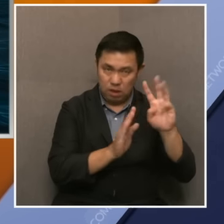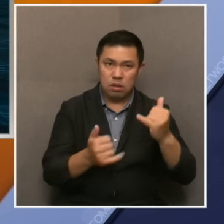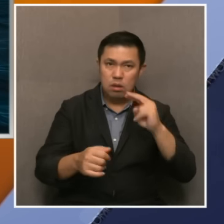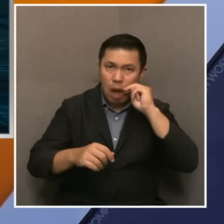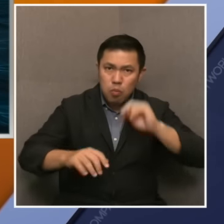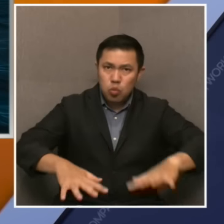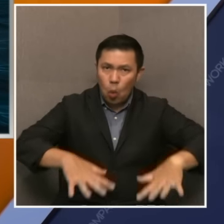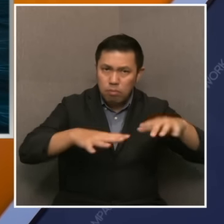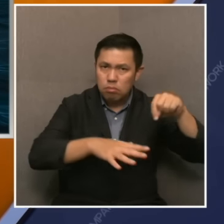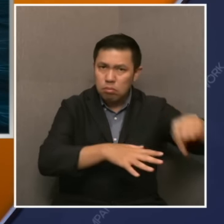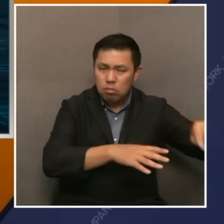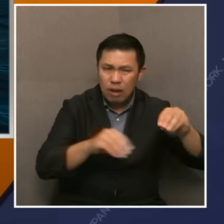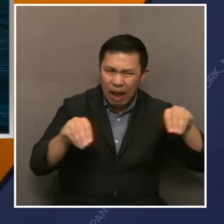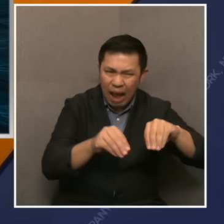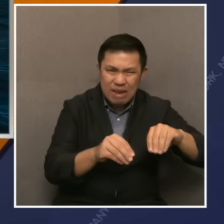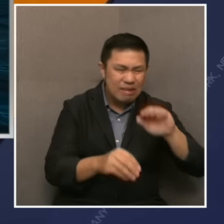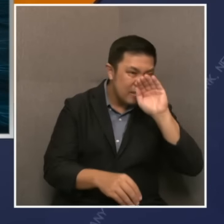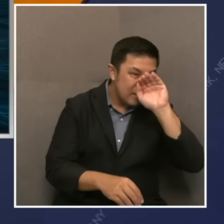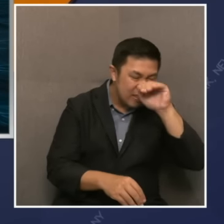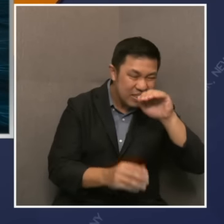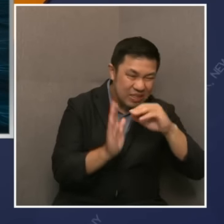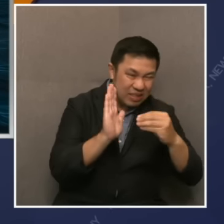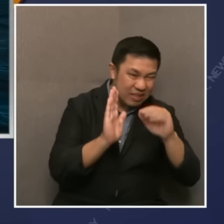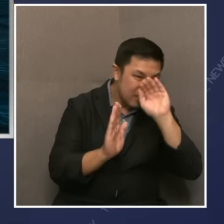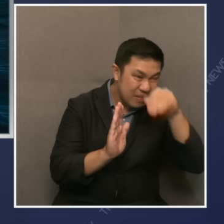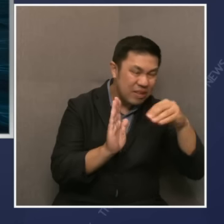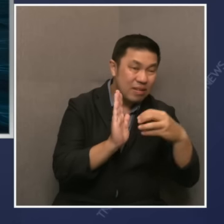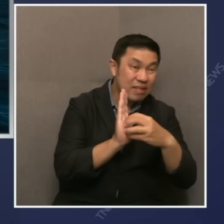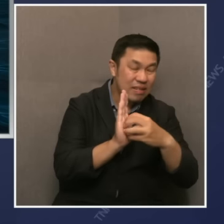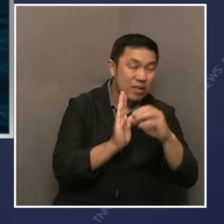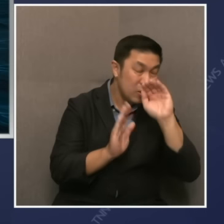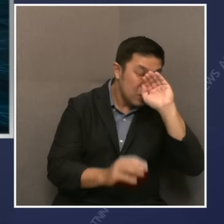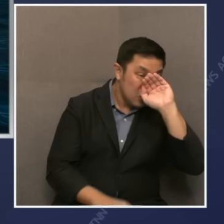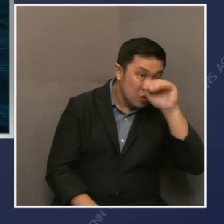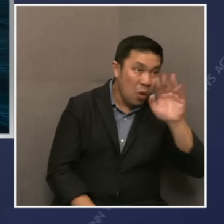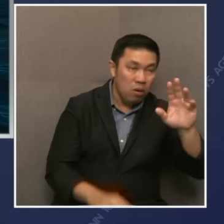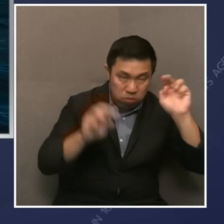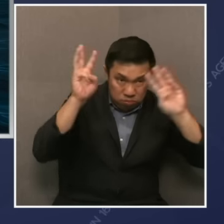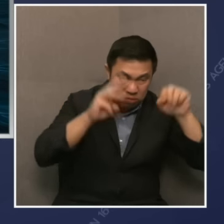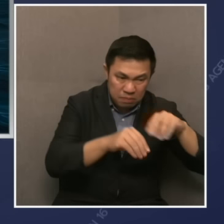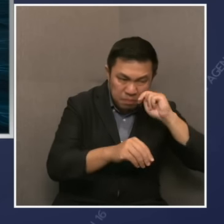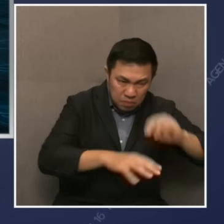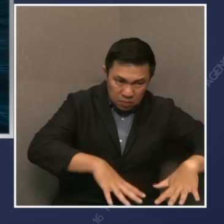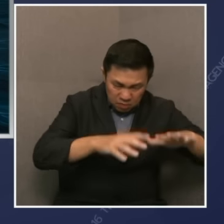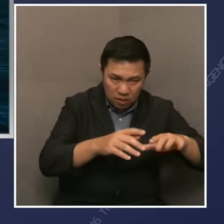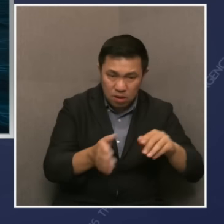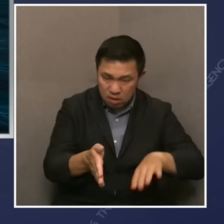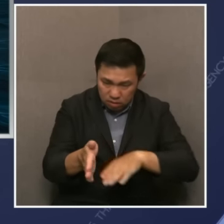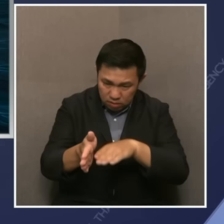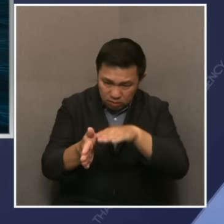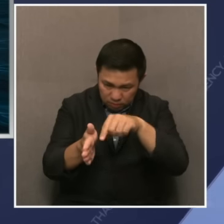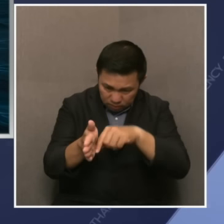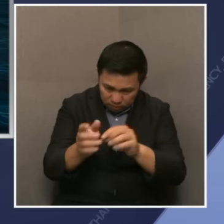พื้นที่ลุ่มต่ำเขตเทศบาลนครสวรรค์จังหวัดนครสวรรค์แล้วโดยยังคงต่ำกว่าระดับตลิ่งที่สูง